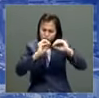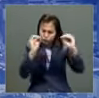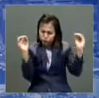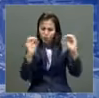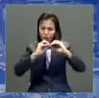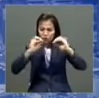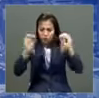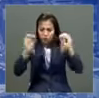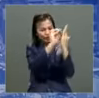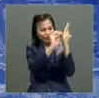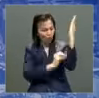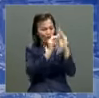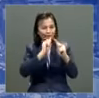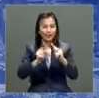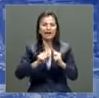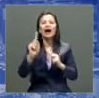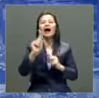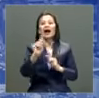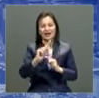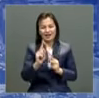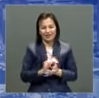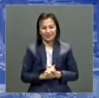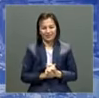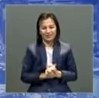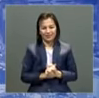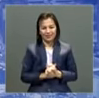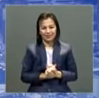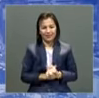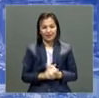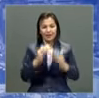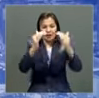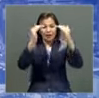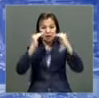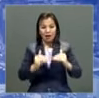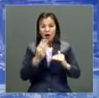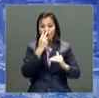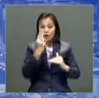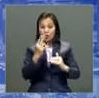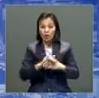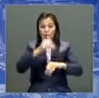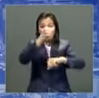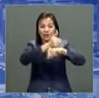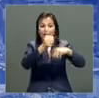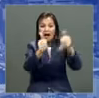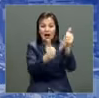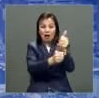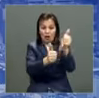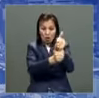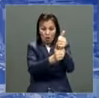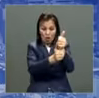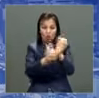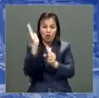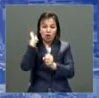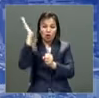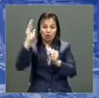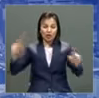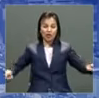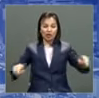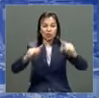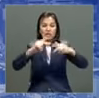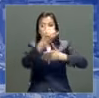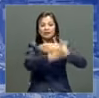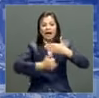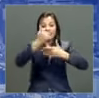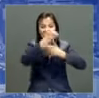จำนวนผู้ติดเชื้อในประเทศไทยลดลงลำดับต่อไปนะคะเรียนเชิญทางรองอธิบดีกรมสารนิเทศและรองโฆษกกระทรวงการต่างประเท